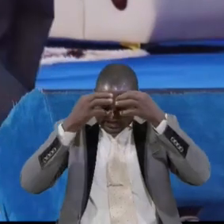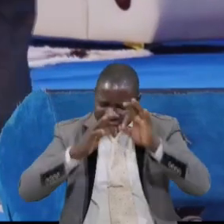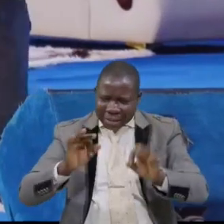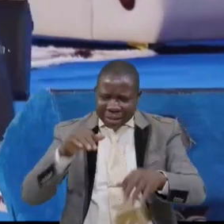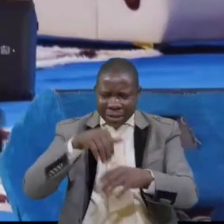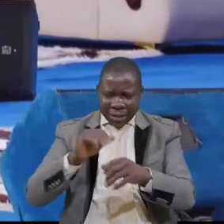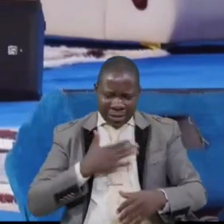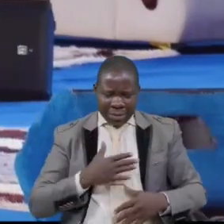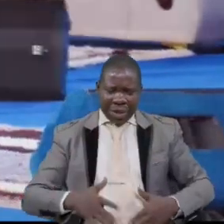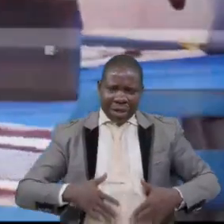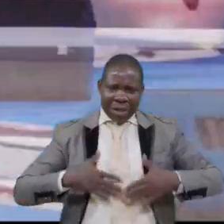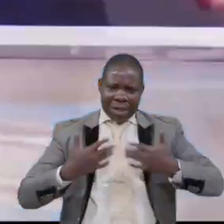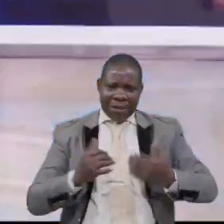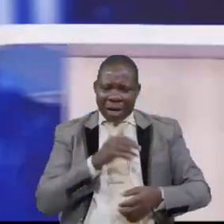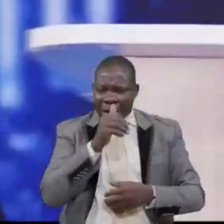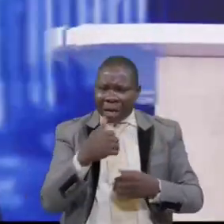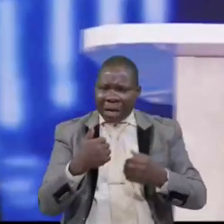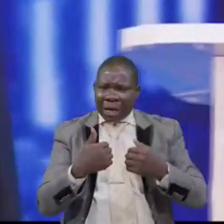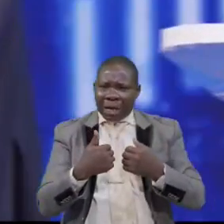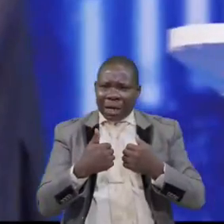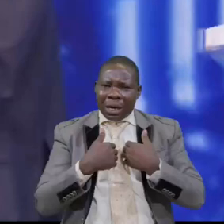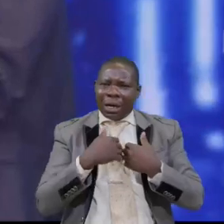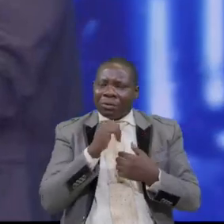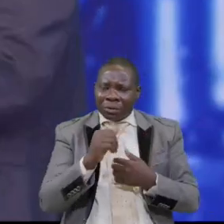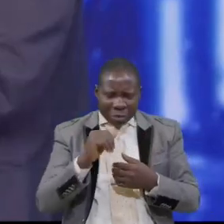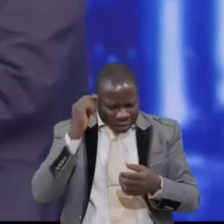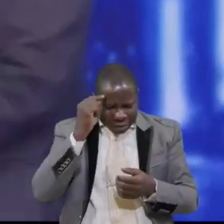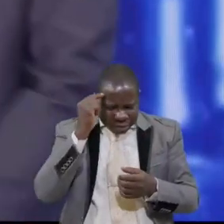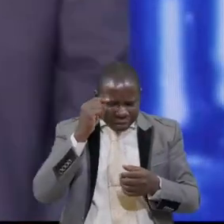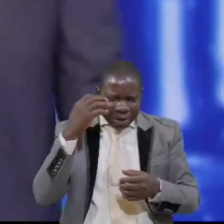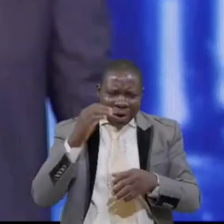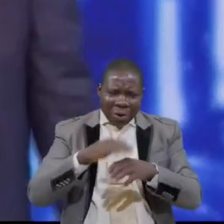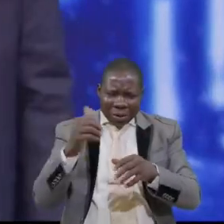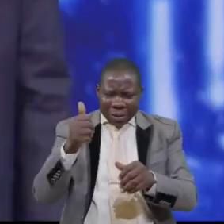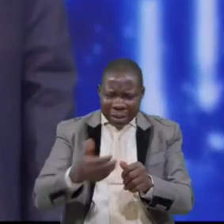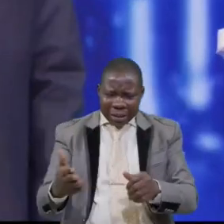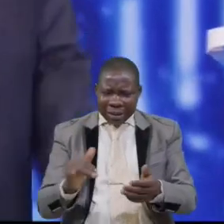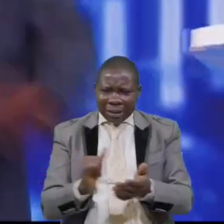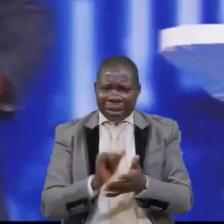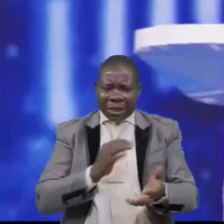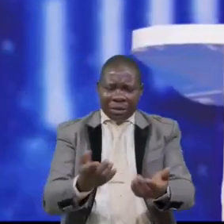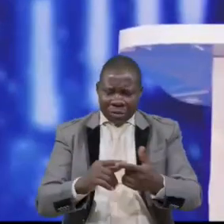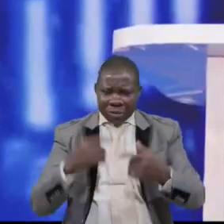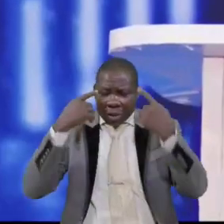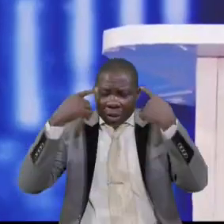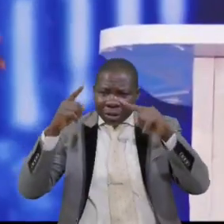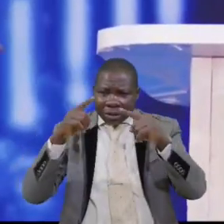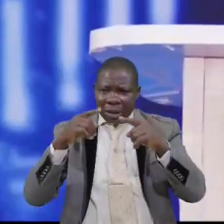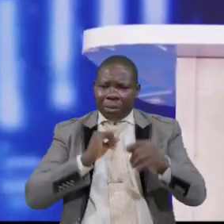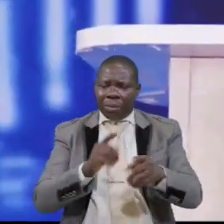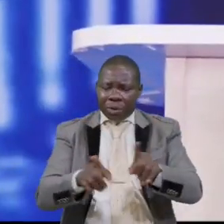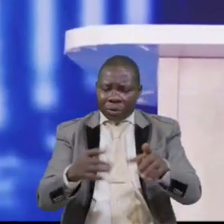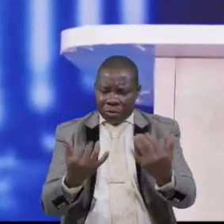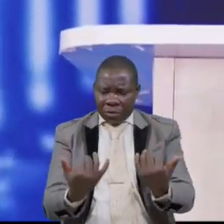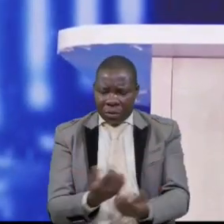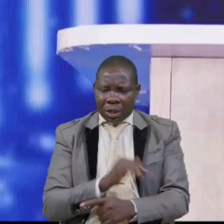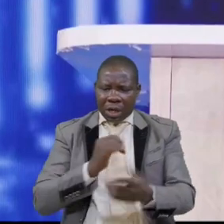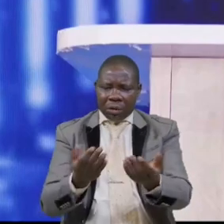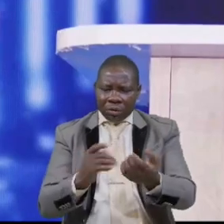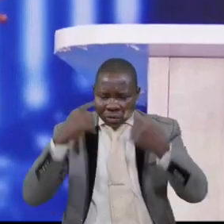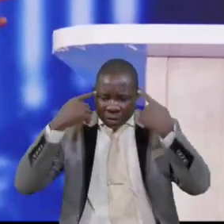vie, je ne restais jamais sur place, mais je vais exceller. Ah, le D, tu as